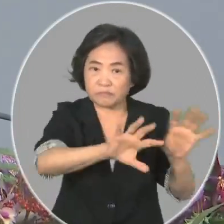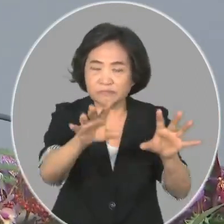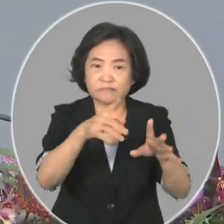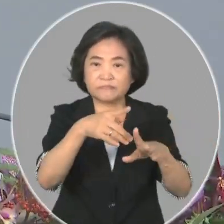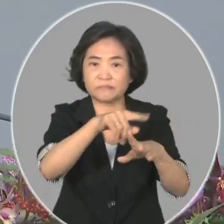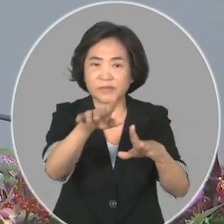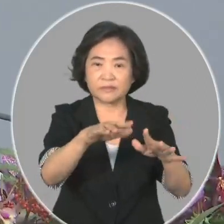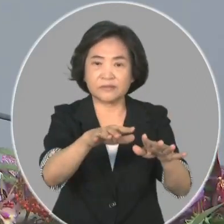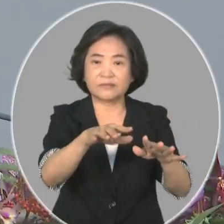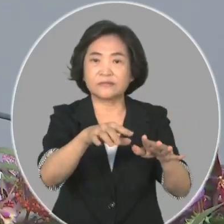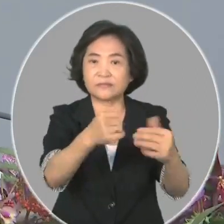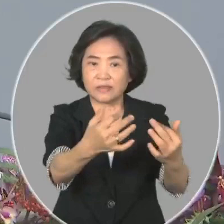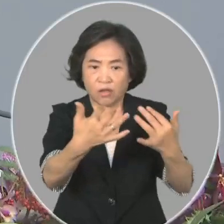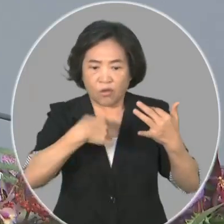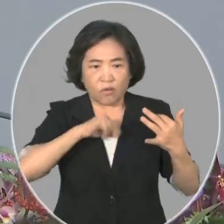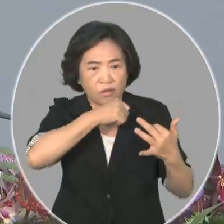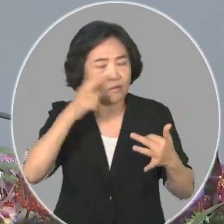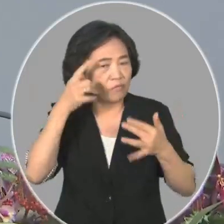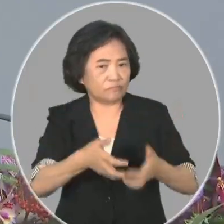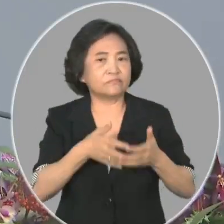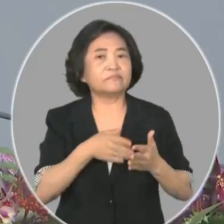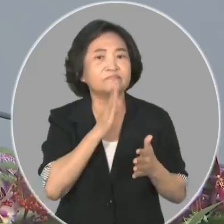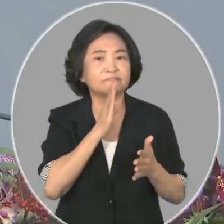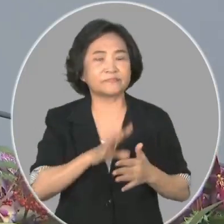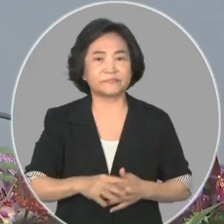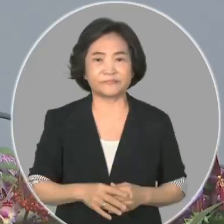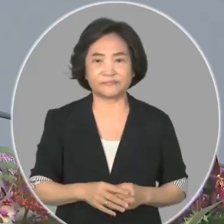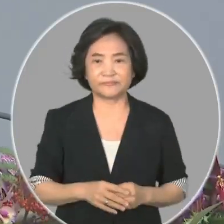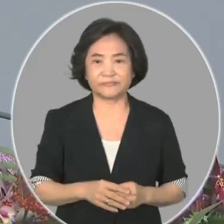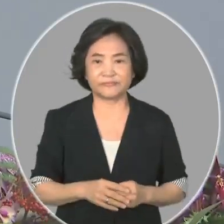导体布局的关键之要。